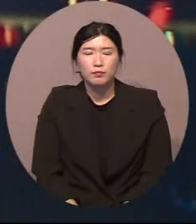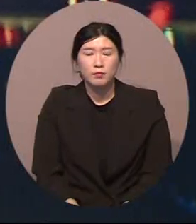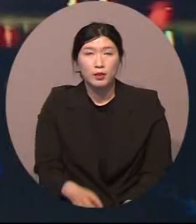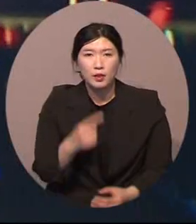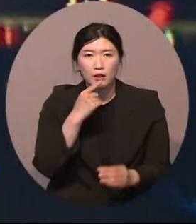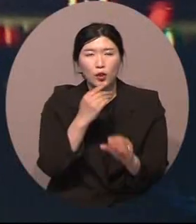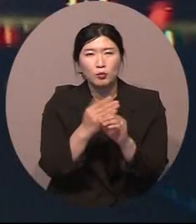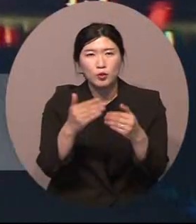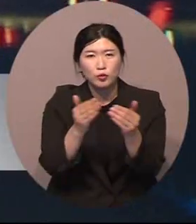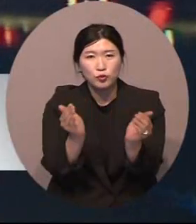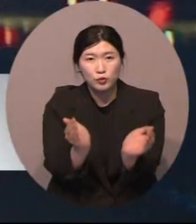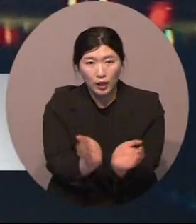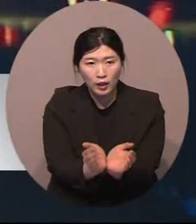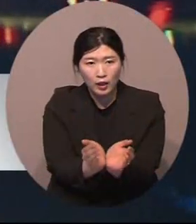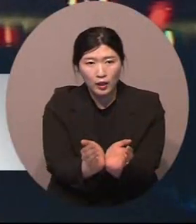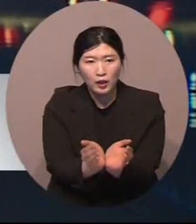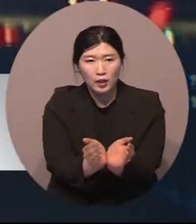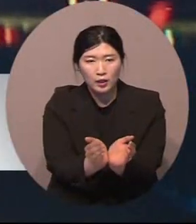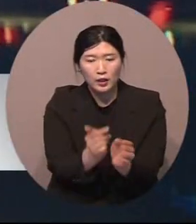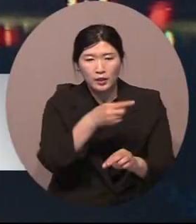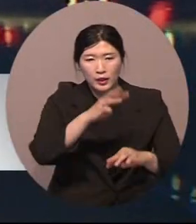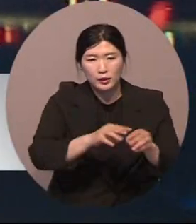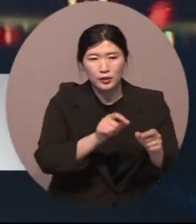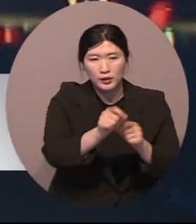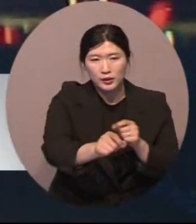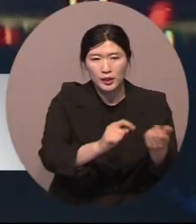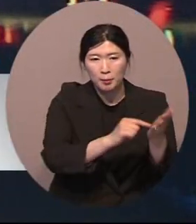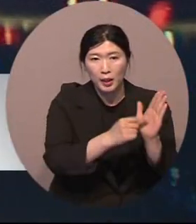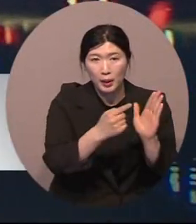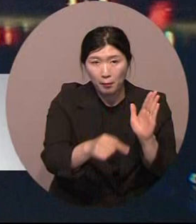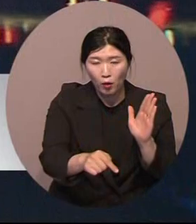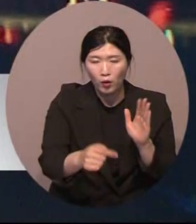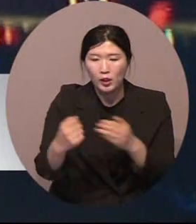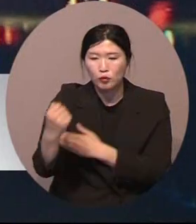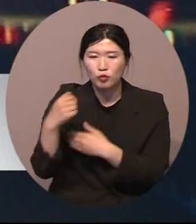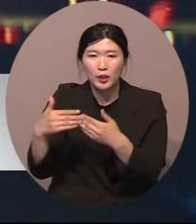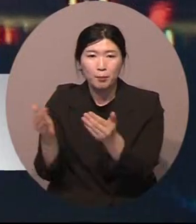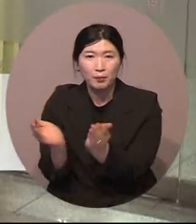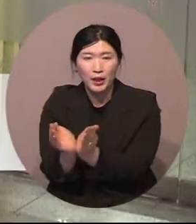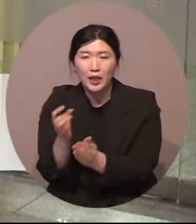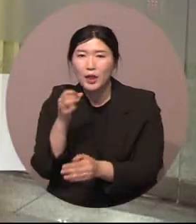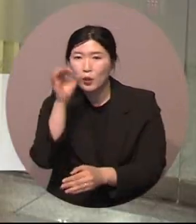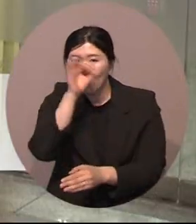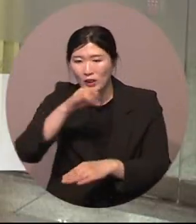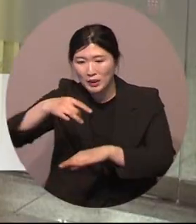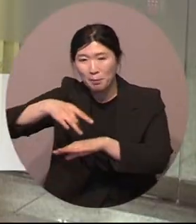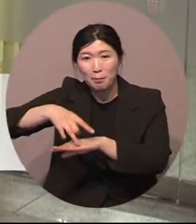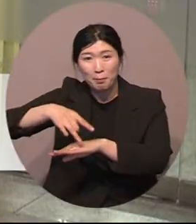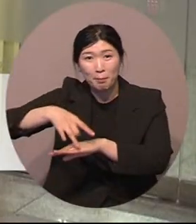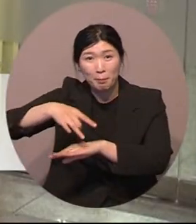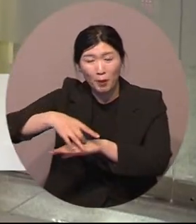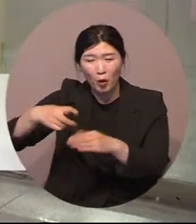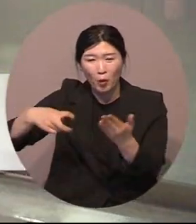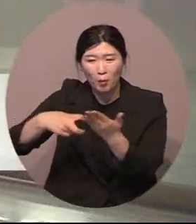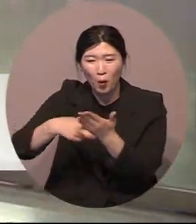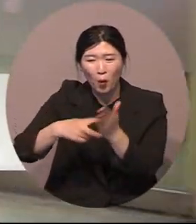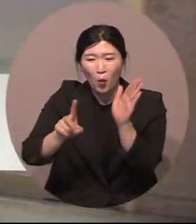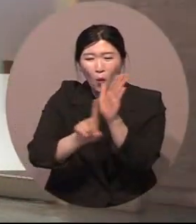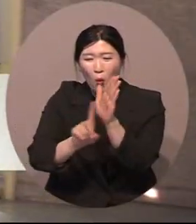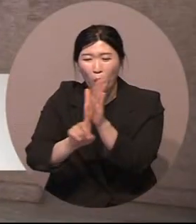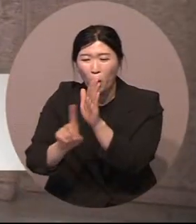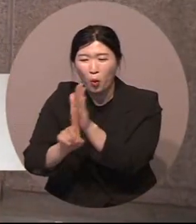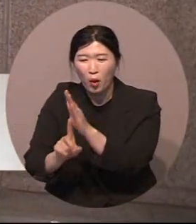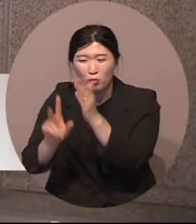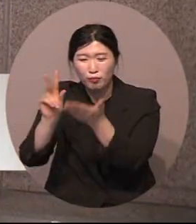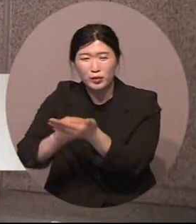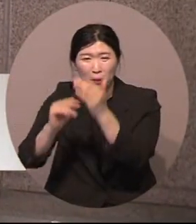더불어민주당 대전시당은 국민의 힘 일부 지방의원 등이 돼지 등뼈로 유권자를 매수해 선거의 공정성을